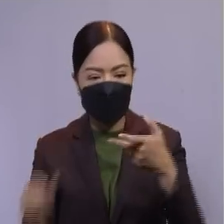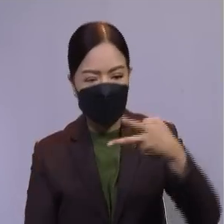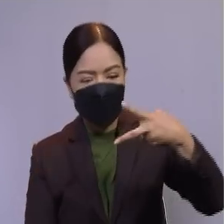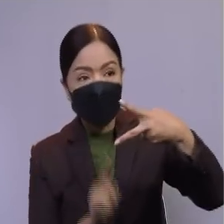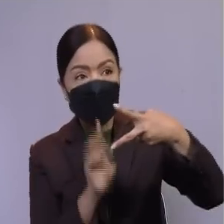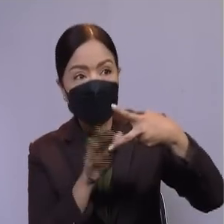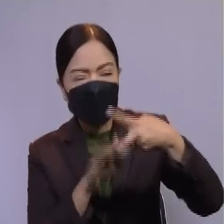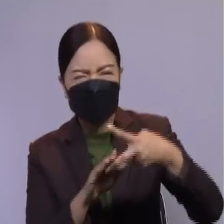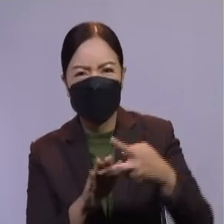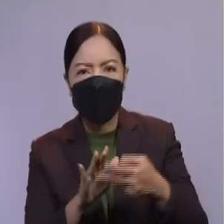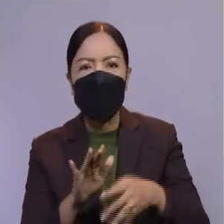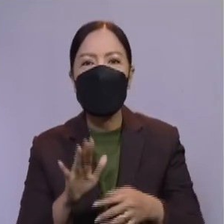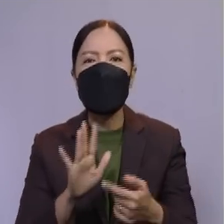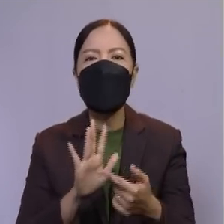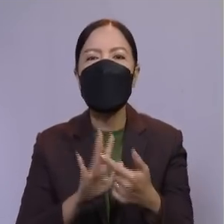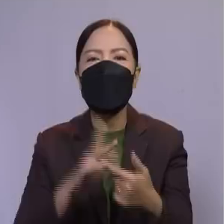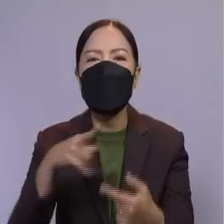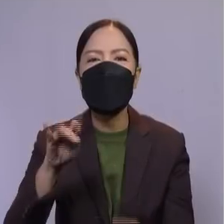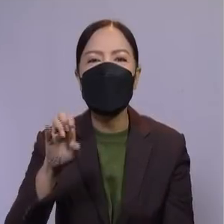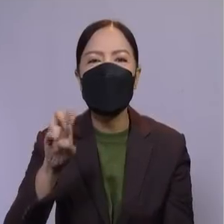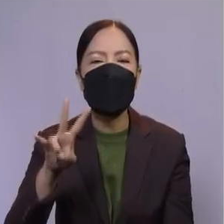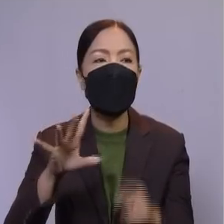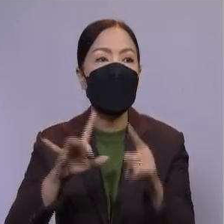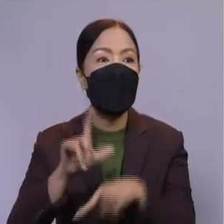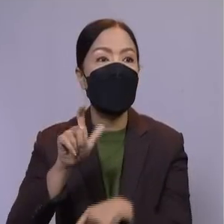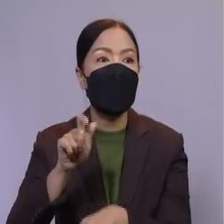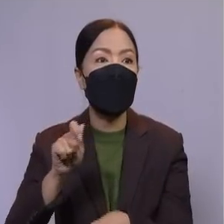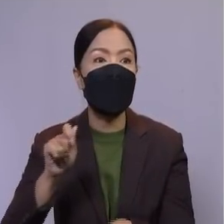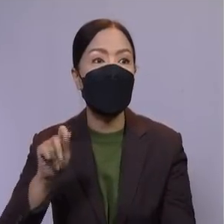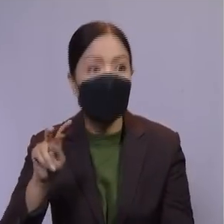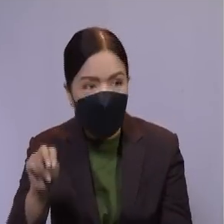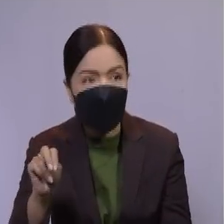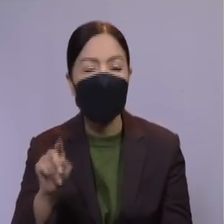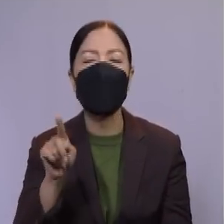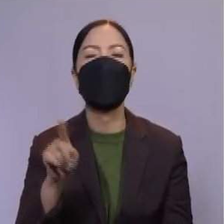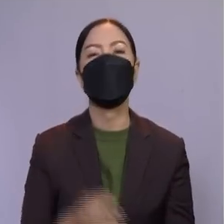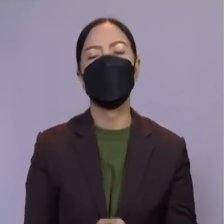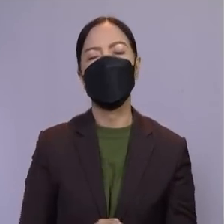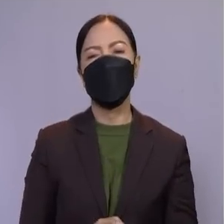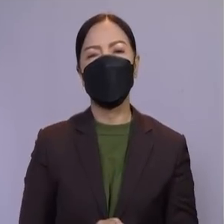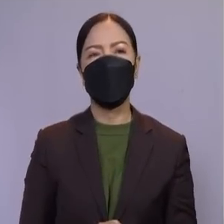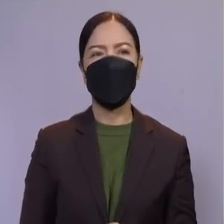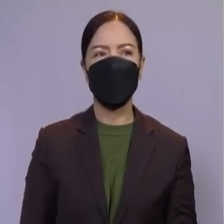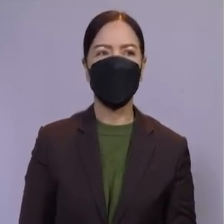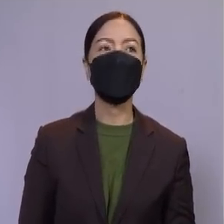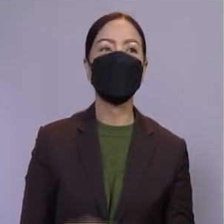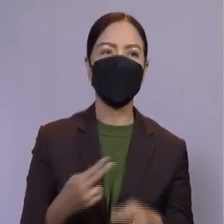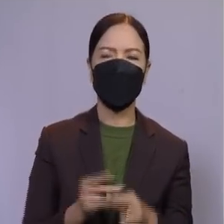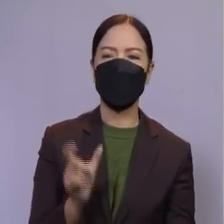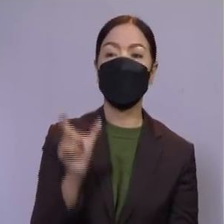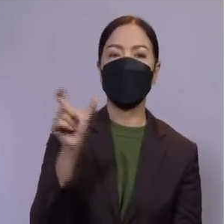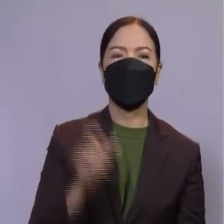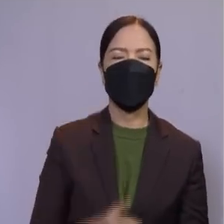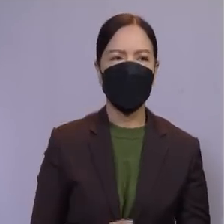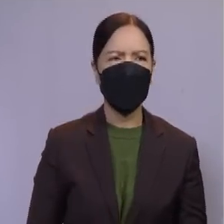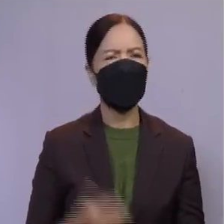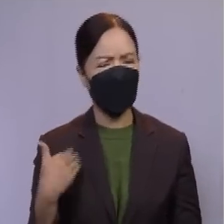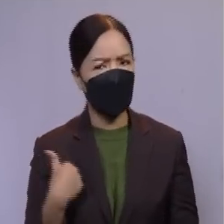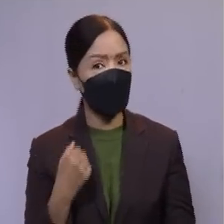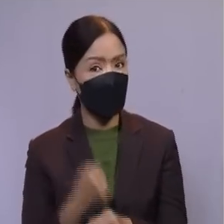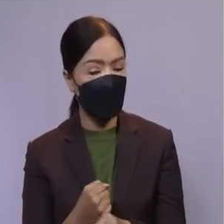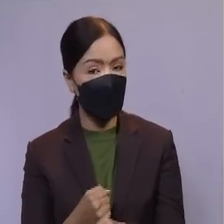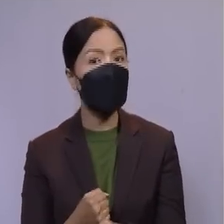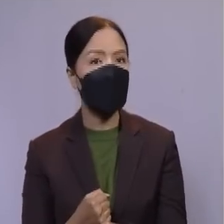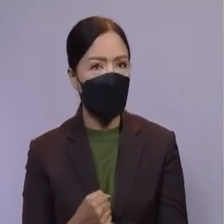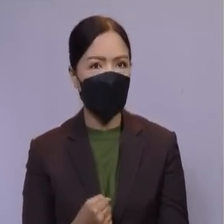8ปีนี่เองนะฮะที่ทำให้สั่นครองภาพลักษณ์ของท่านพลเอกประยุทธ์ตลอดที่ผ่านมาเลยก็กลายเป็นเรียกว่าข้อครหาถึงความชอบ